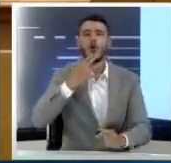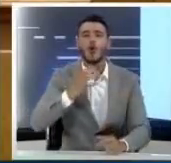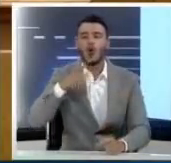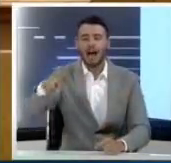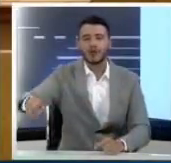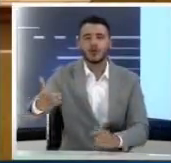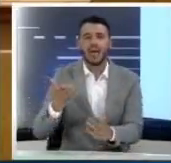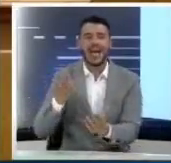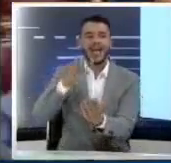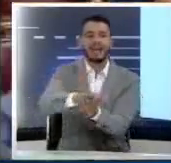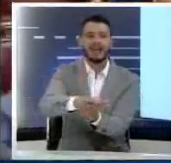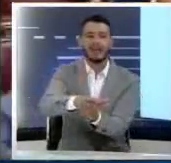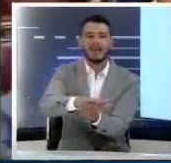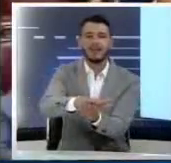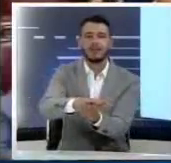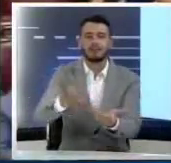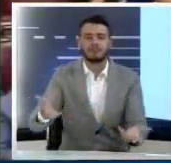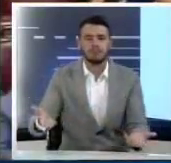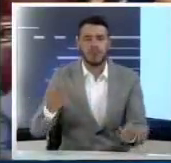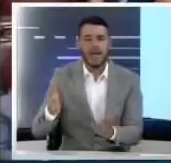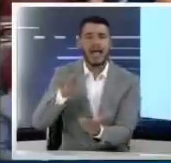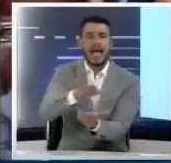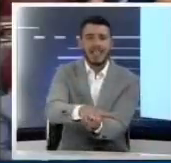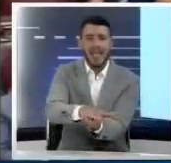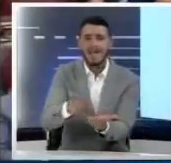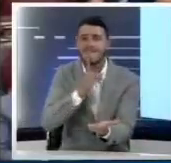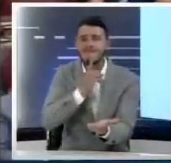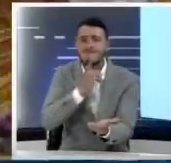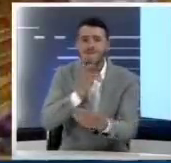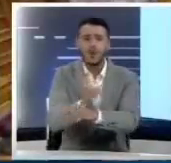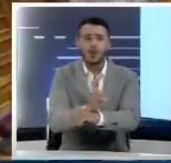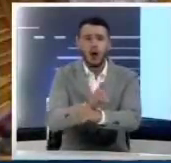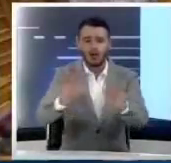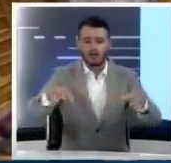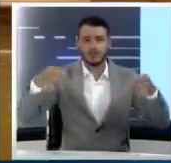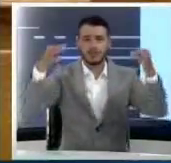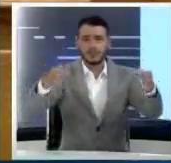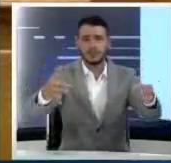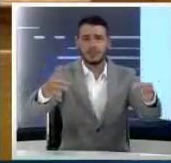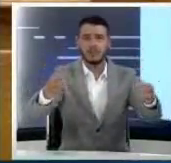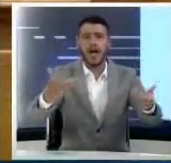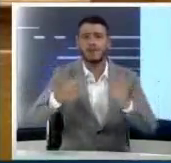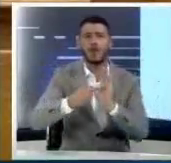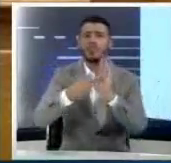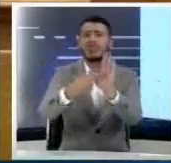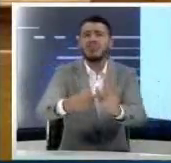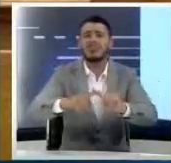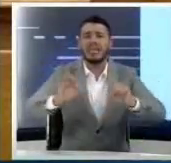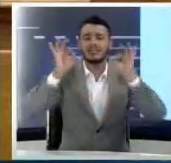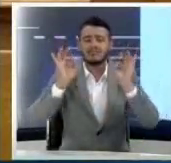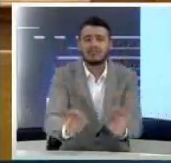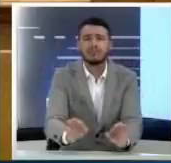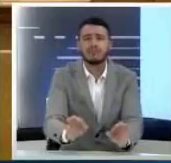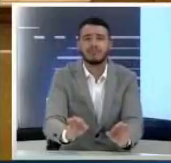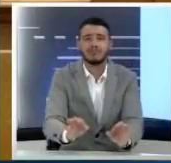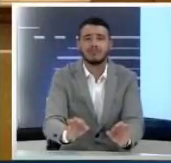κατέθεσε ως μάρτυρας κατηγορίας αυτό το διάγραμμα. Και δείχνει αυτό, τι ακριβώς δείχνει?